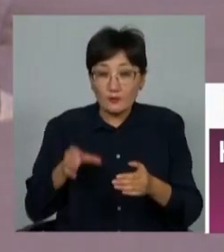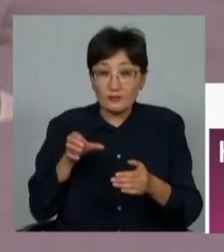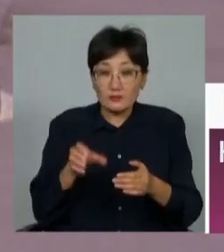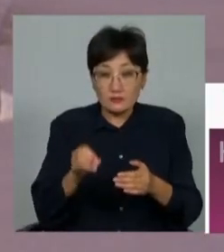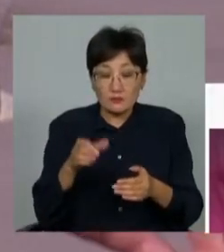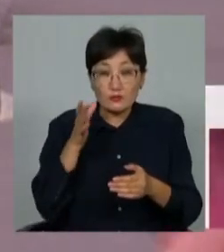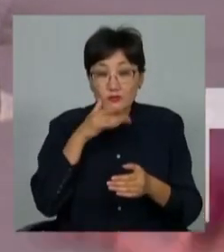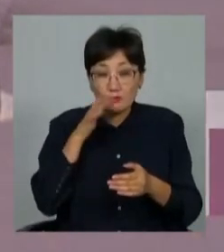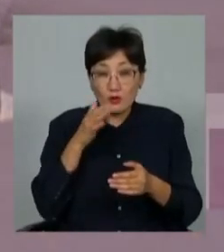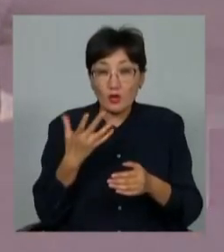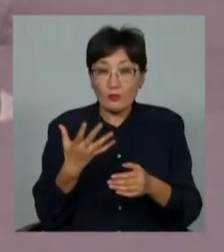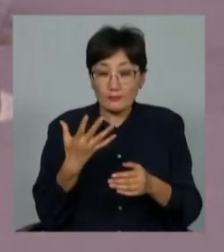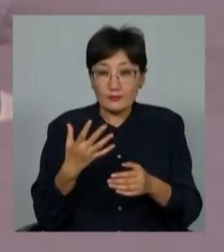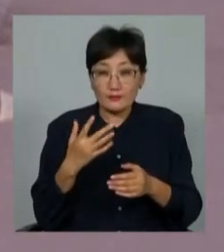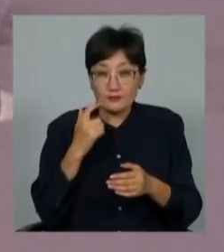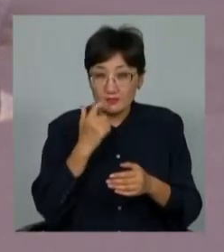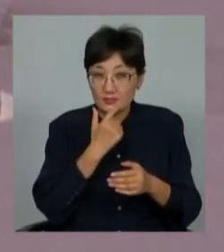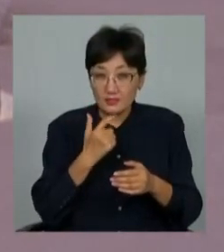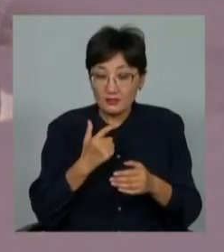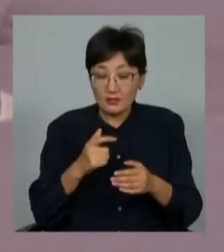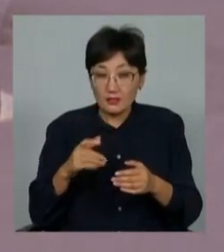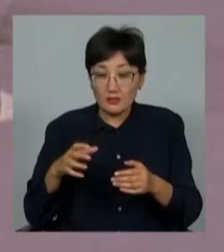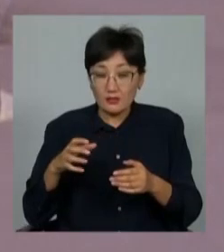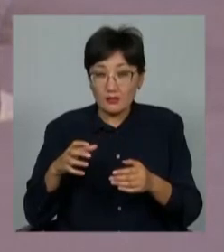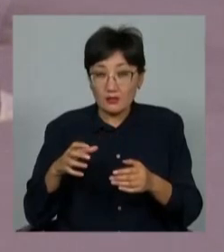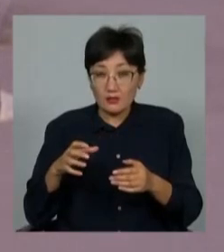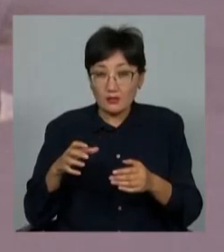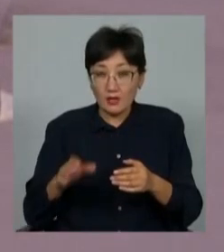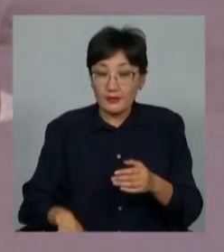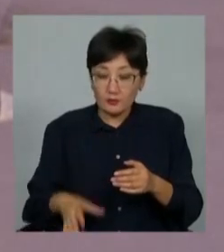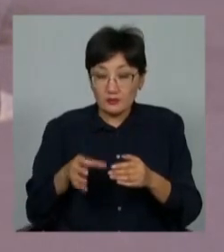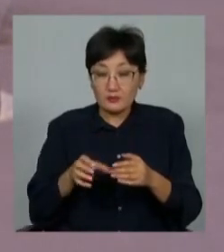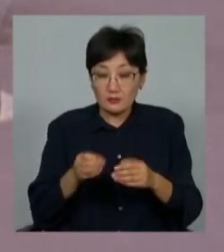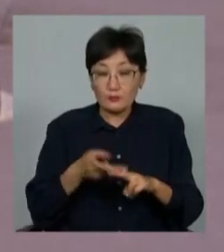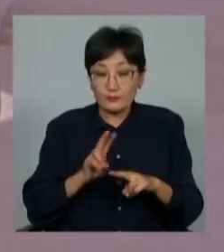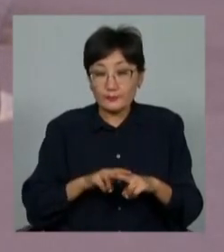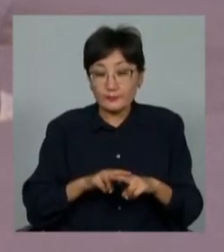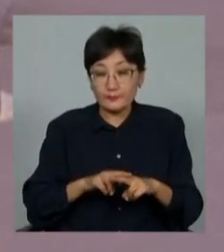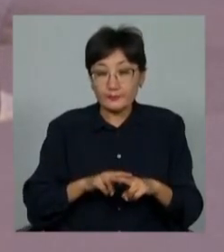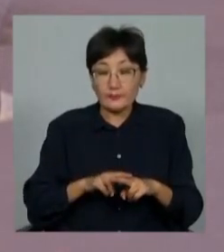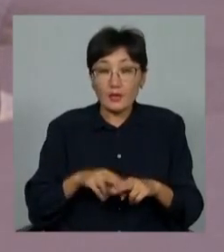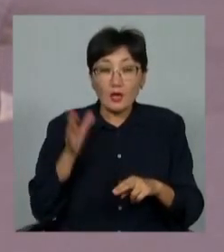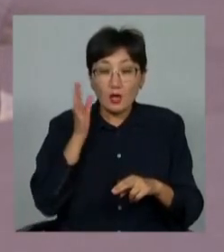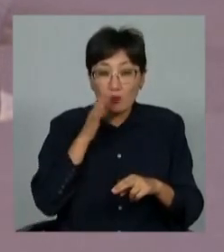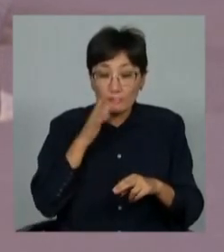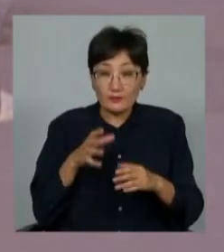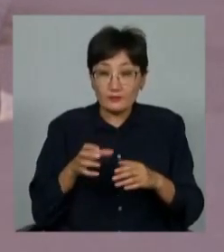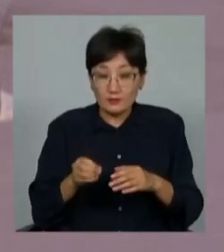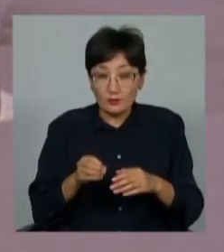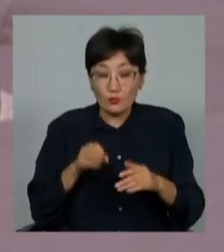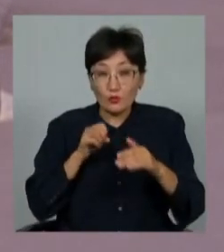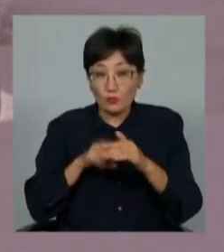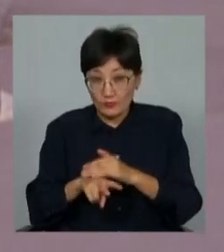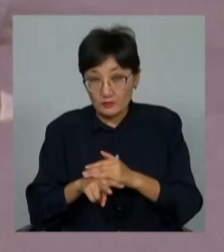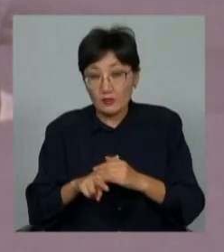алып, 5 тісі кіріп кеткен саным мына балтырыма. Соныменен ол ит тістеген күнше қашып кетті